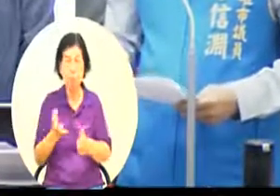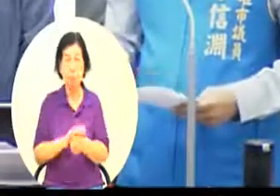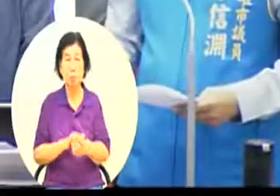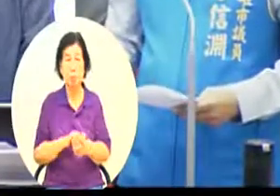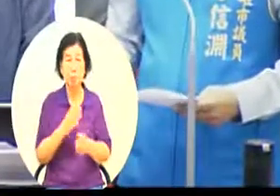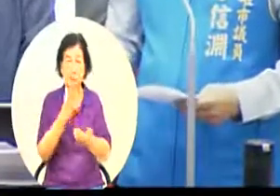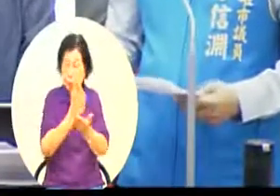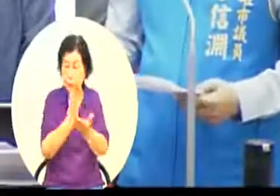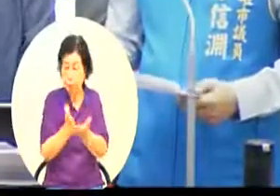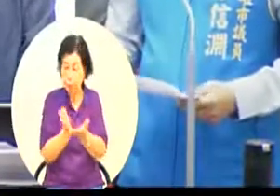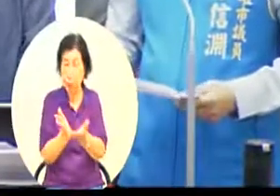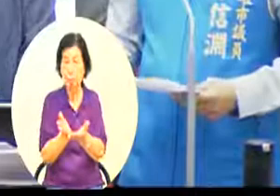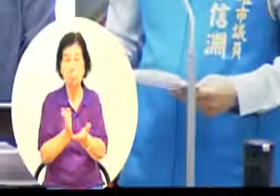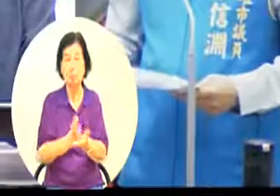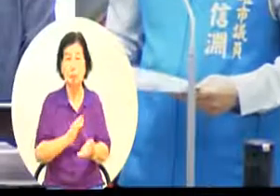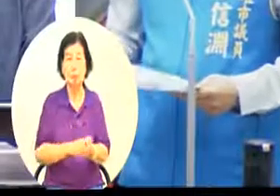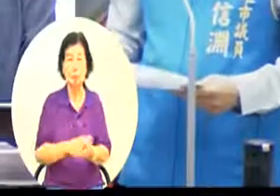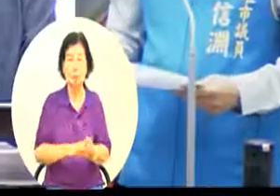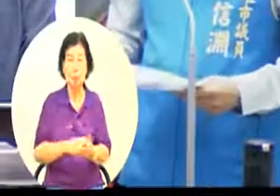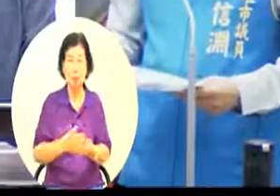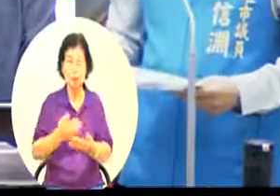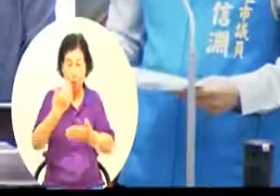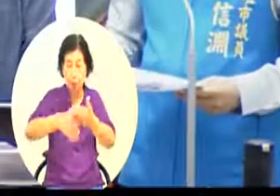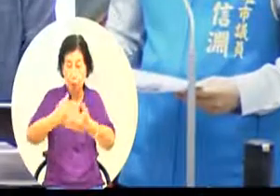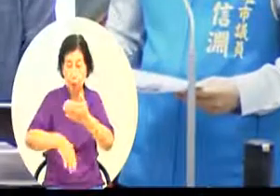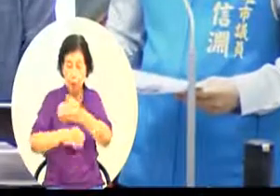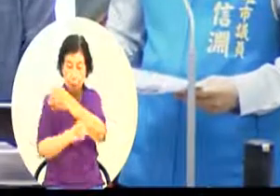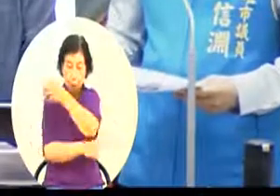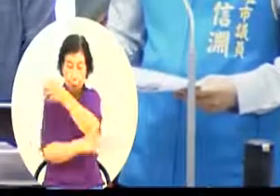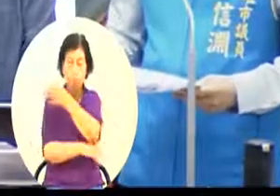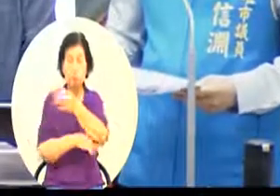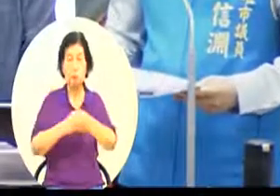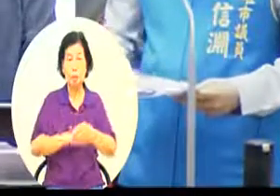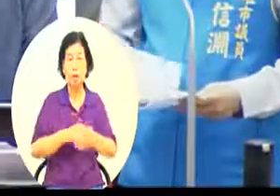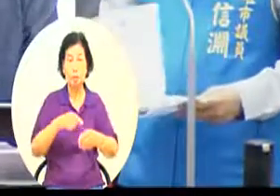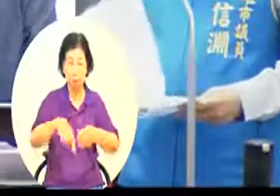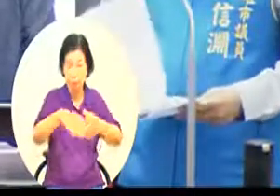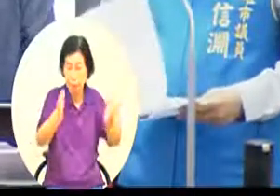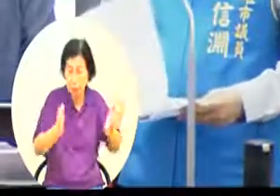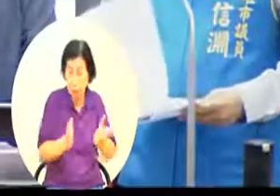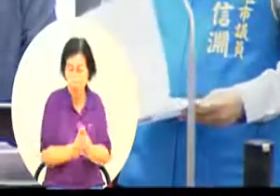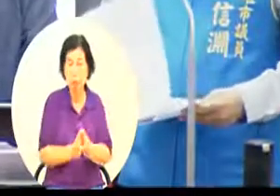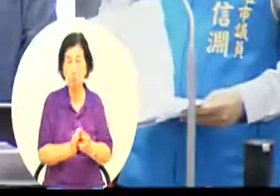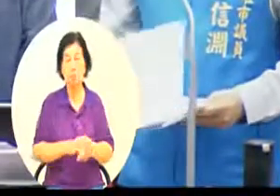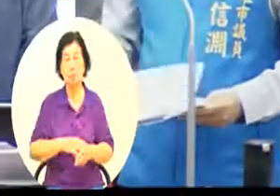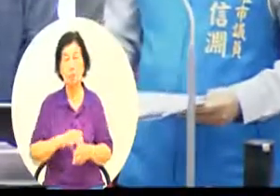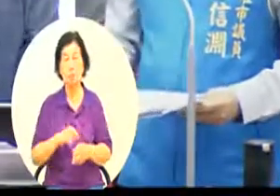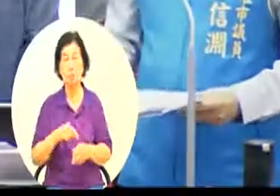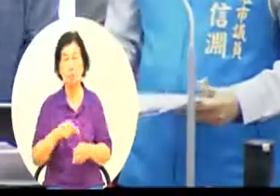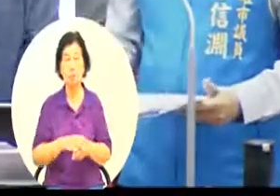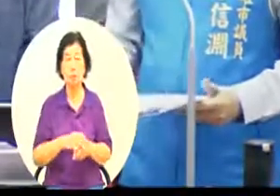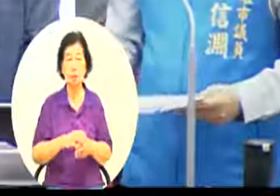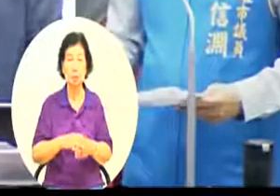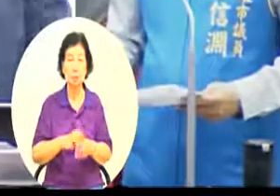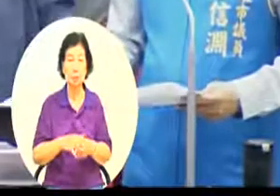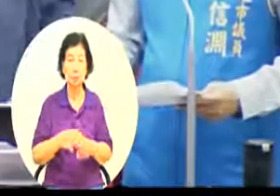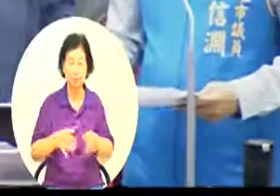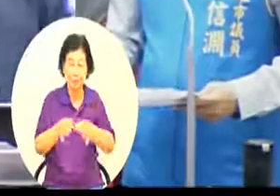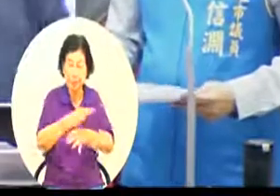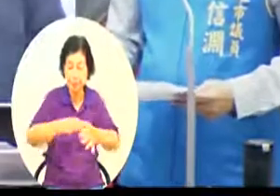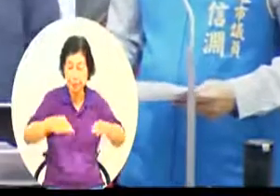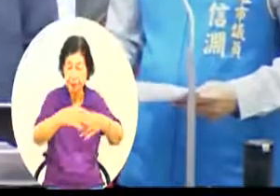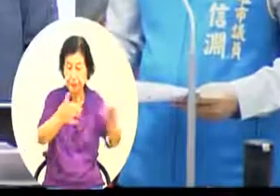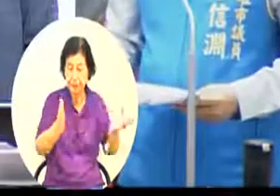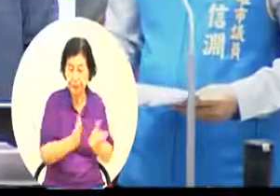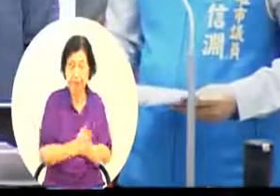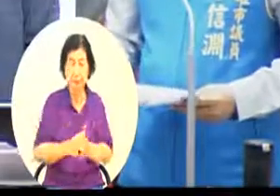等，减碳的这个部分，我想整个经济部这个小组，包括高雄